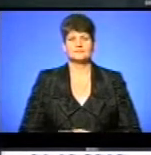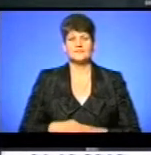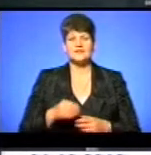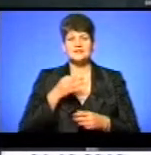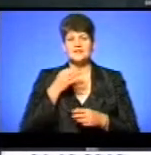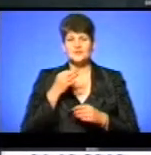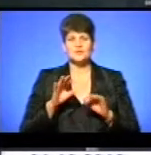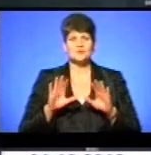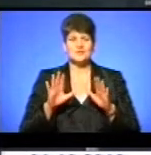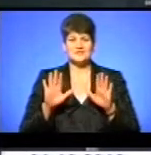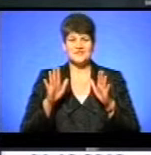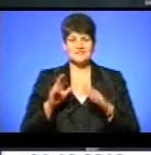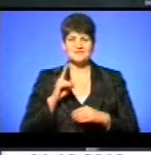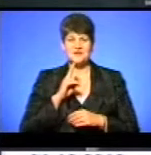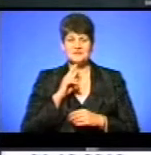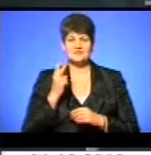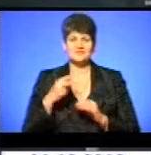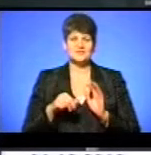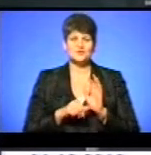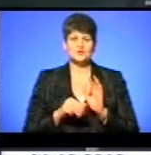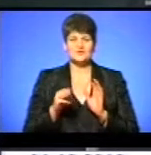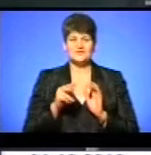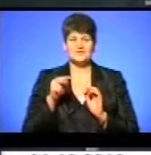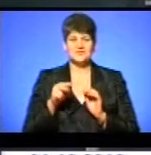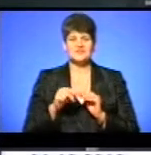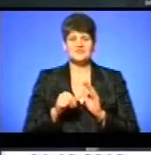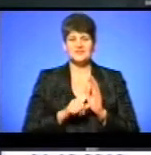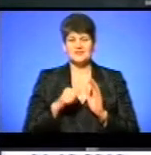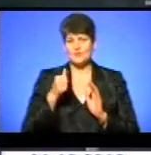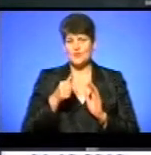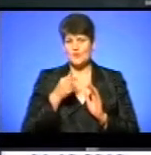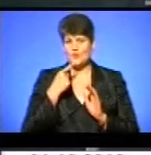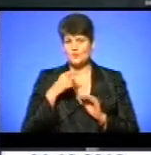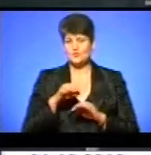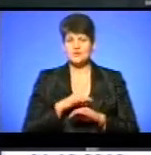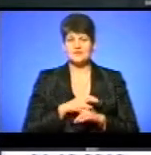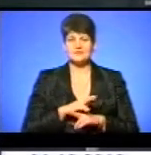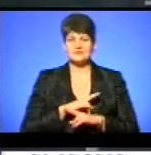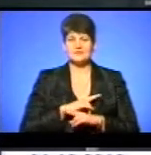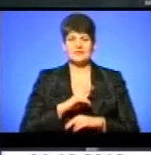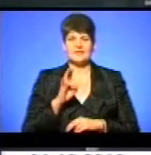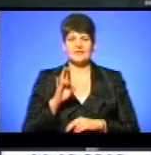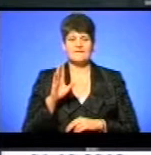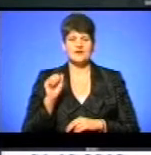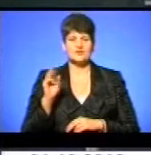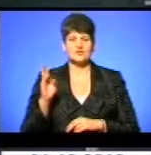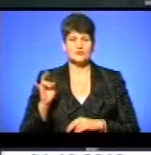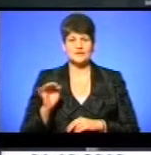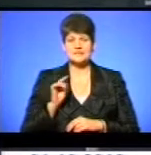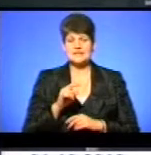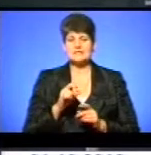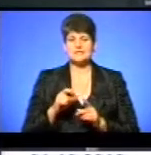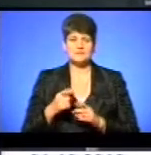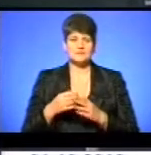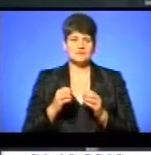подія сталася у Кременці 26 травня 2016 року, каже дружина загиблого Наталія Ващенко. За її словами,